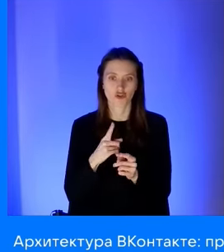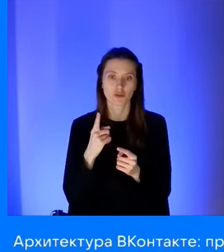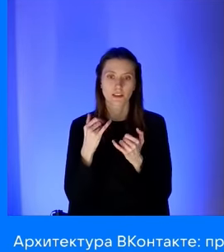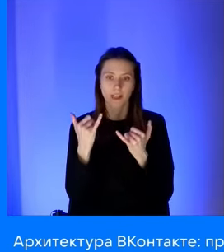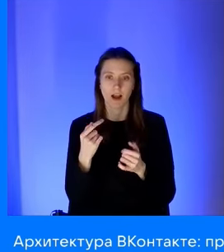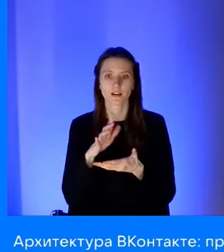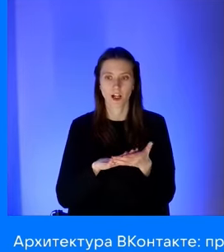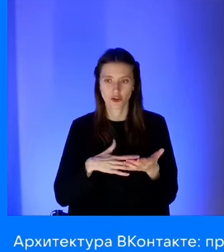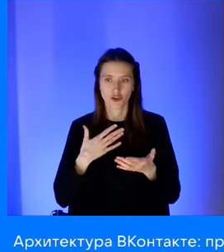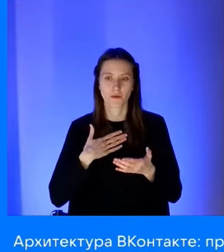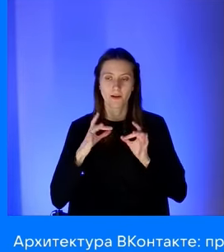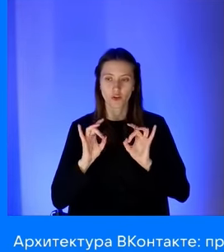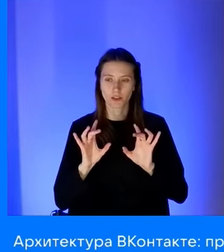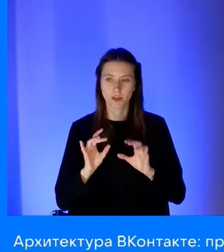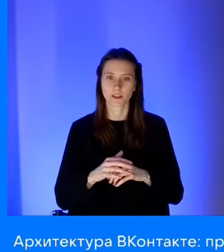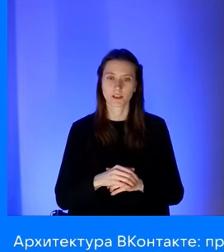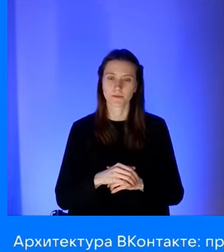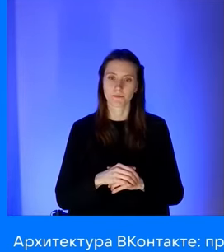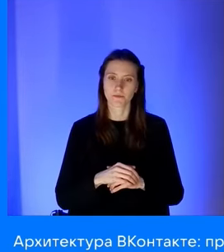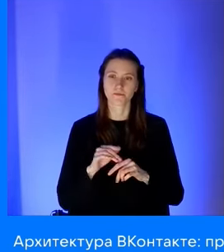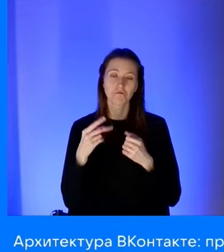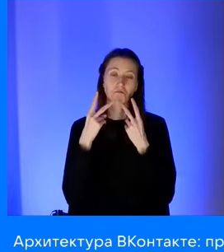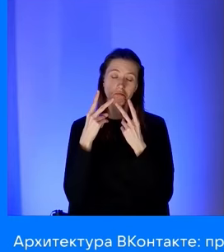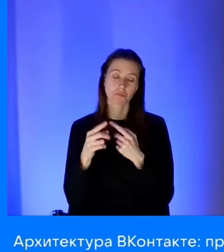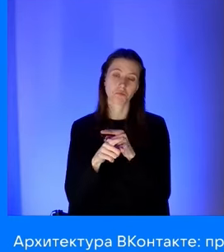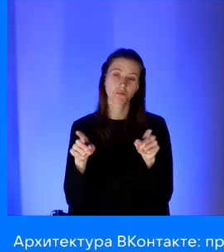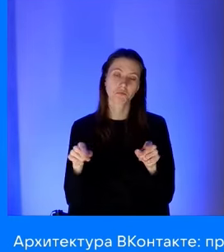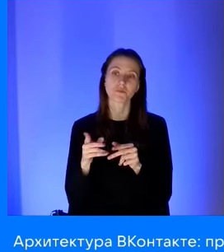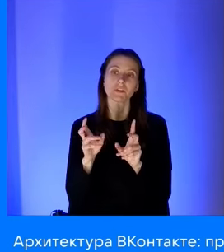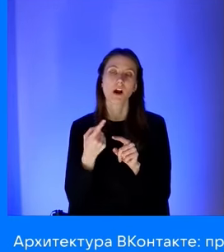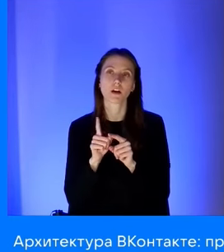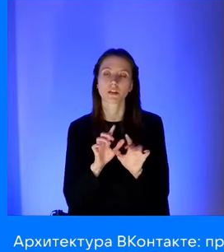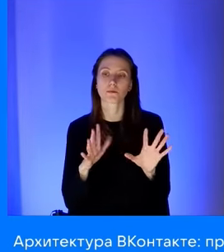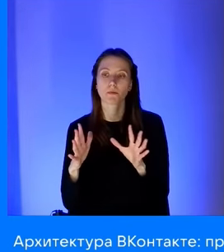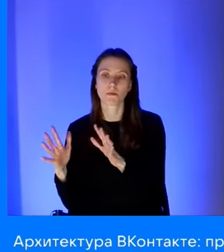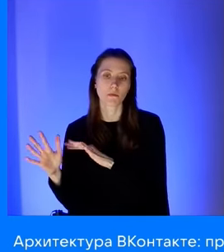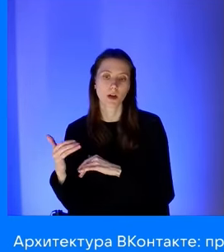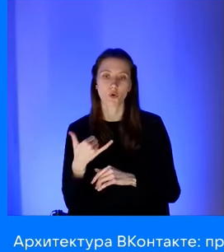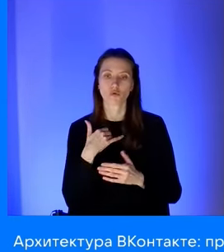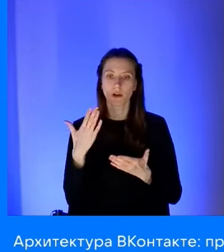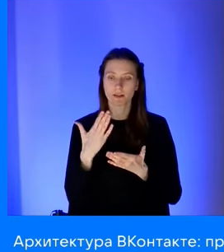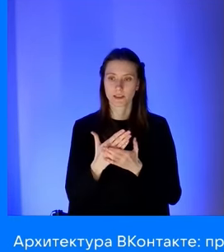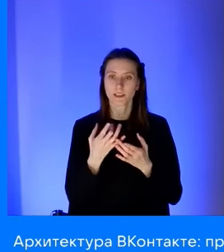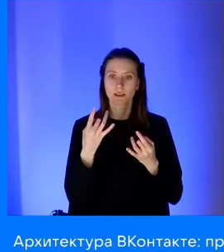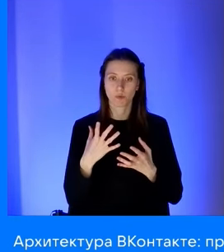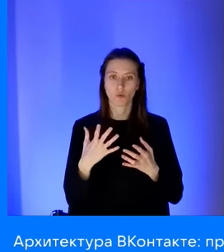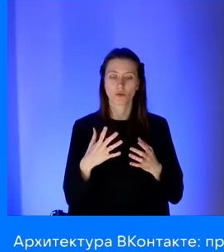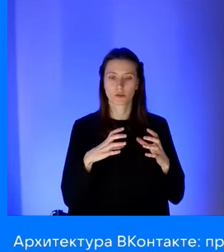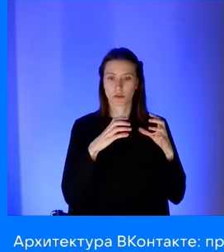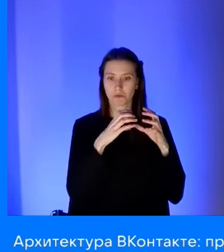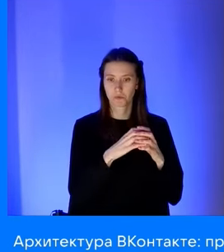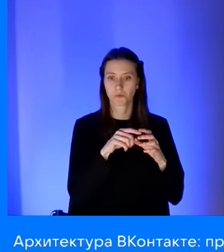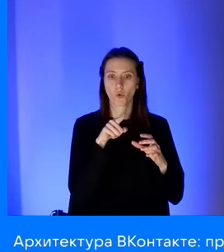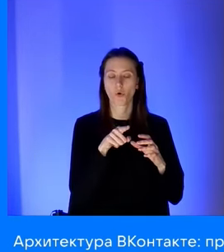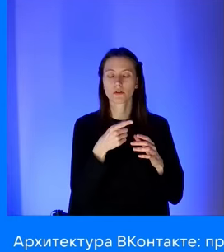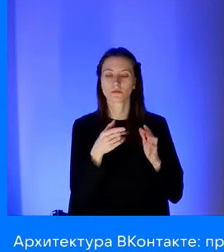рассказа Ну да вот тут на картинке показано как это происходит что у нас есть некоторый конфигуратор который определяет